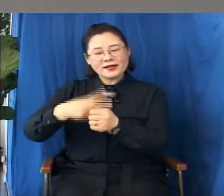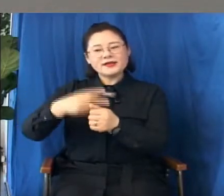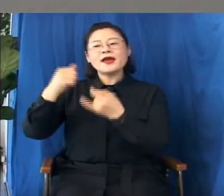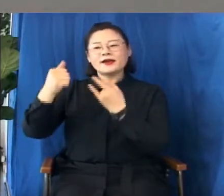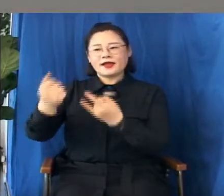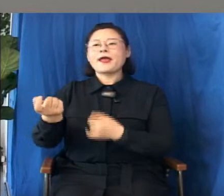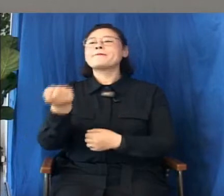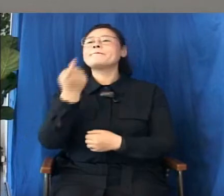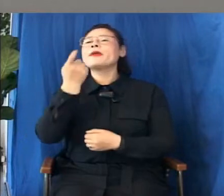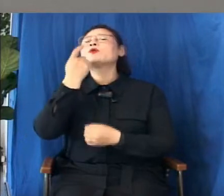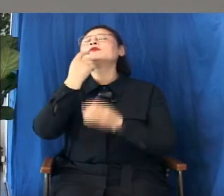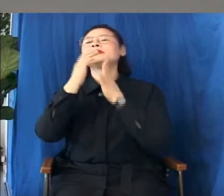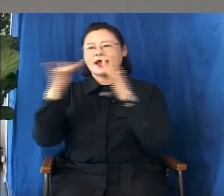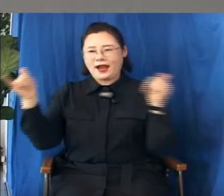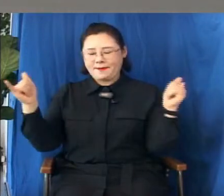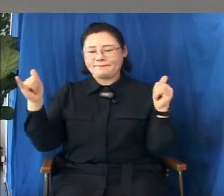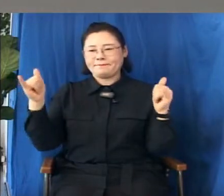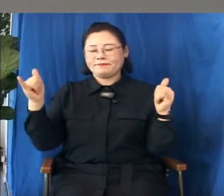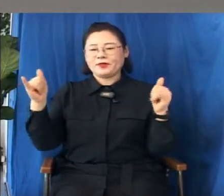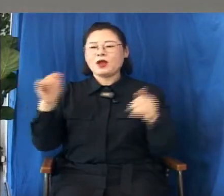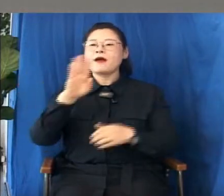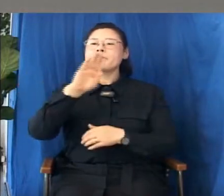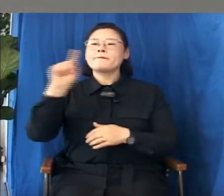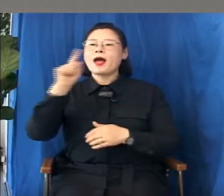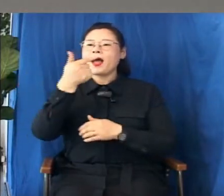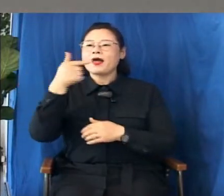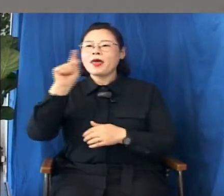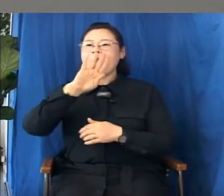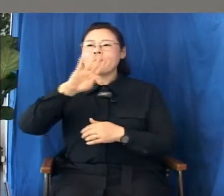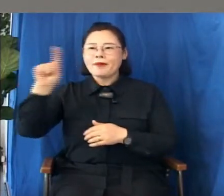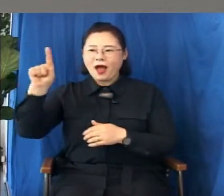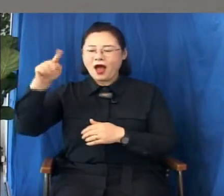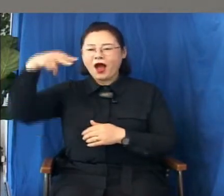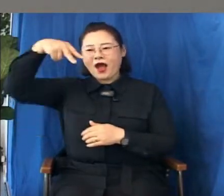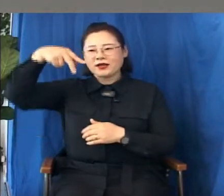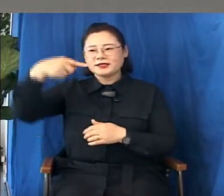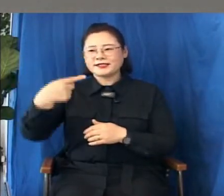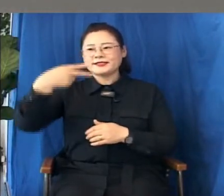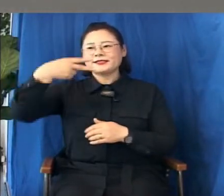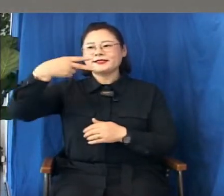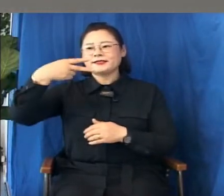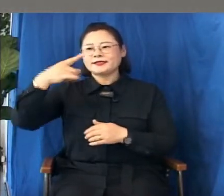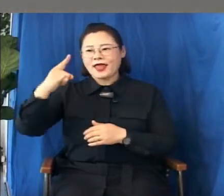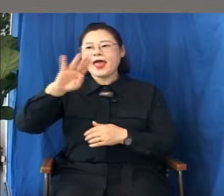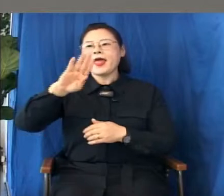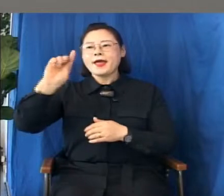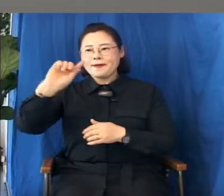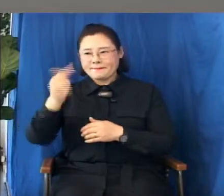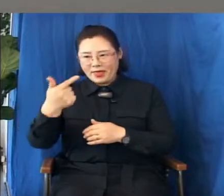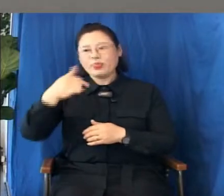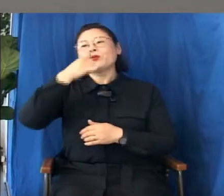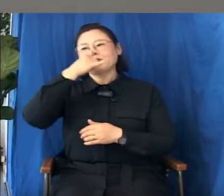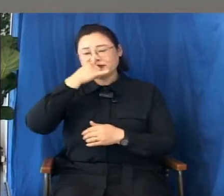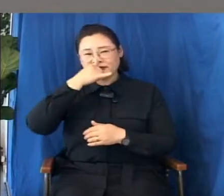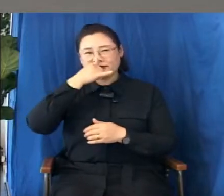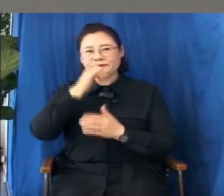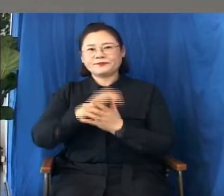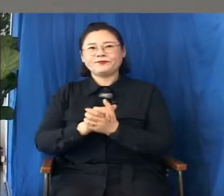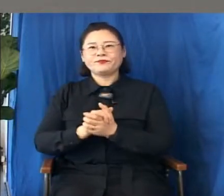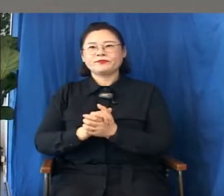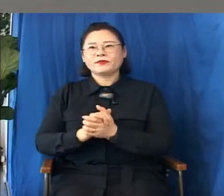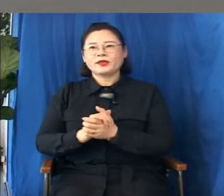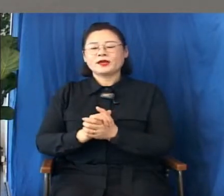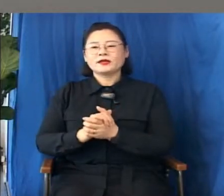가말리엘의 문화생 중에서 바나바도 있고 스데반도 있습니다. 그런데 이